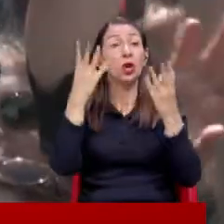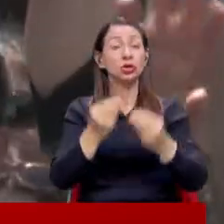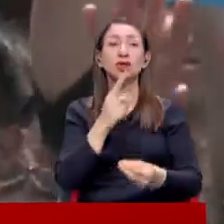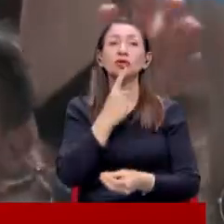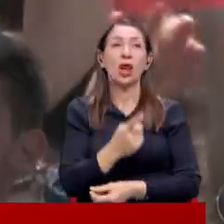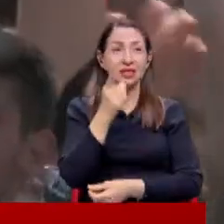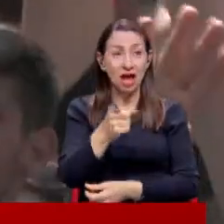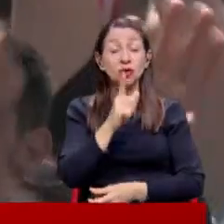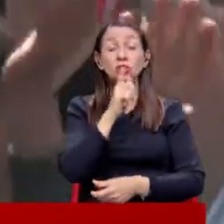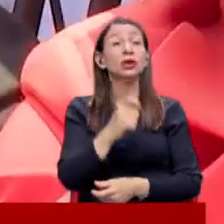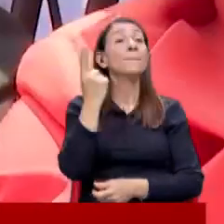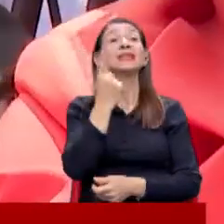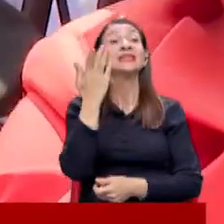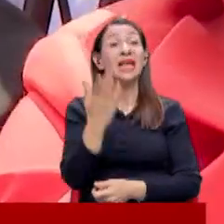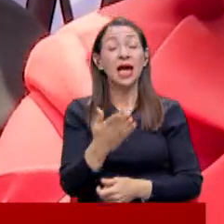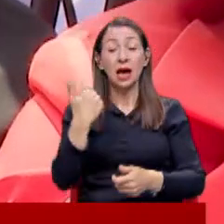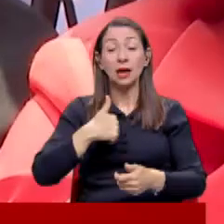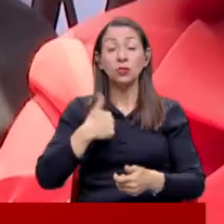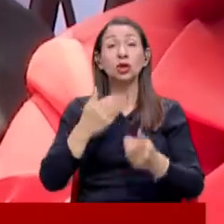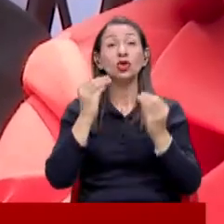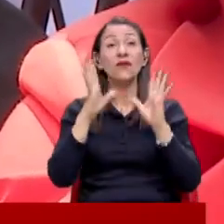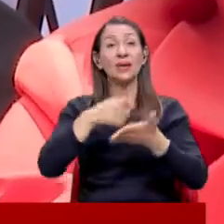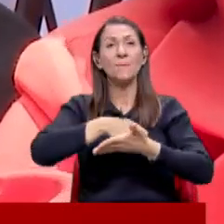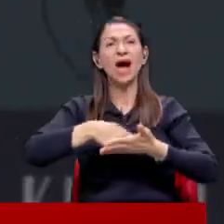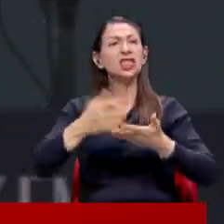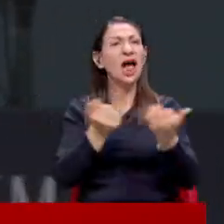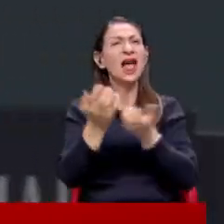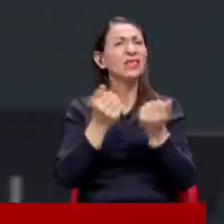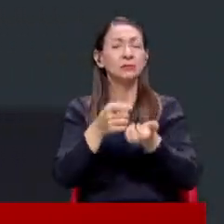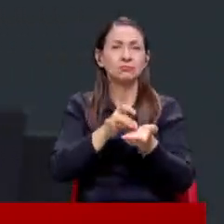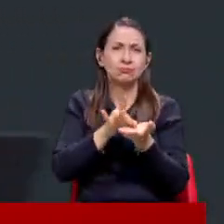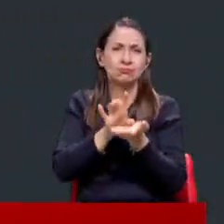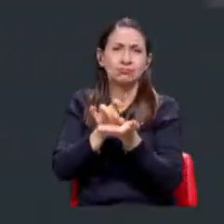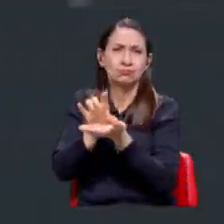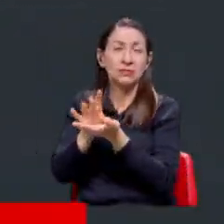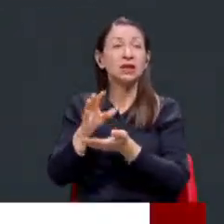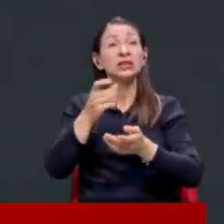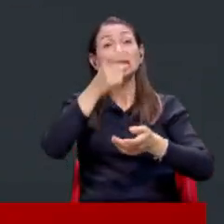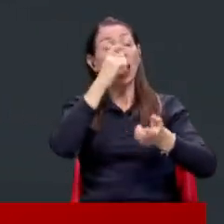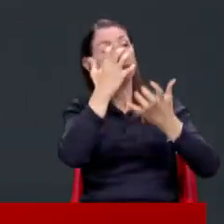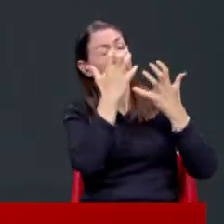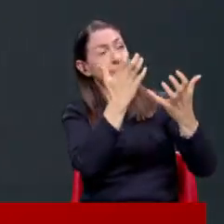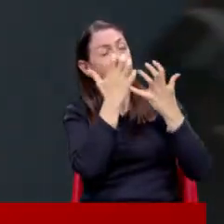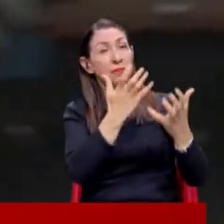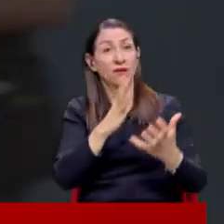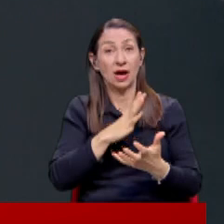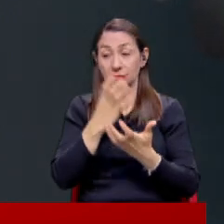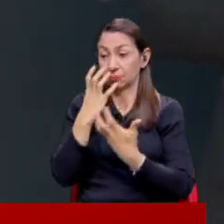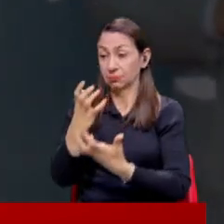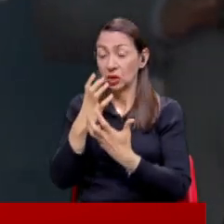altını çizdi. Vaatlerinden birisi de kamuda çoklu maaşı bitirmek. Sarayı besliyorlar. Sarayın beslemeleri var.